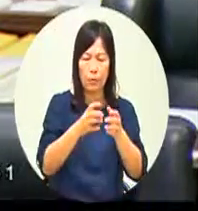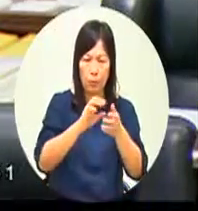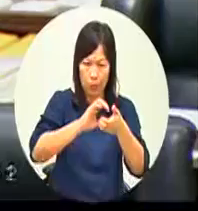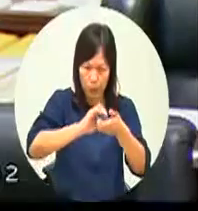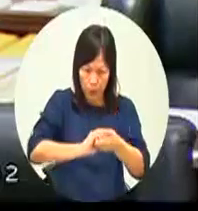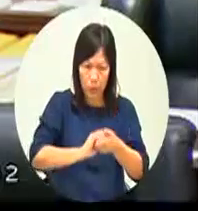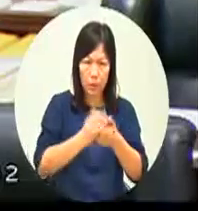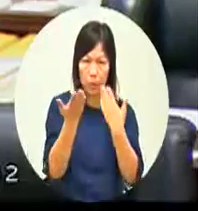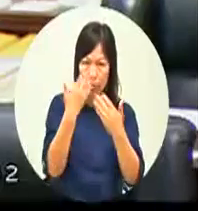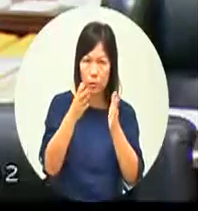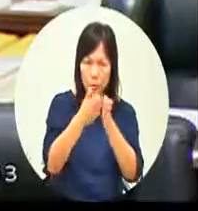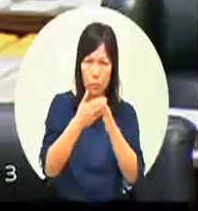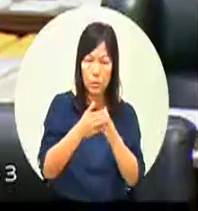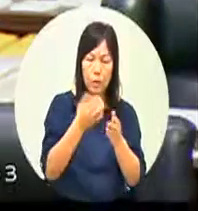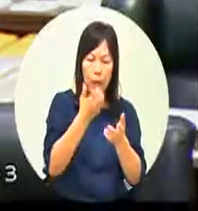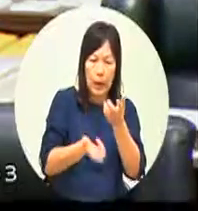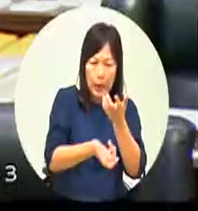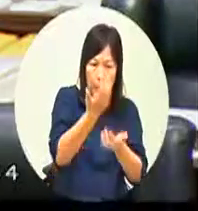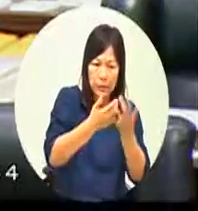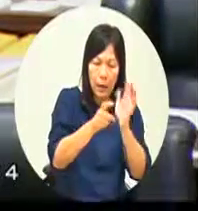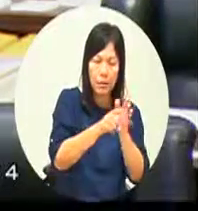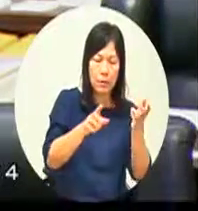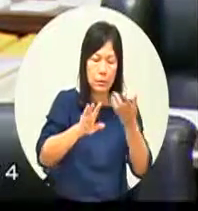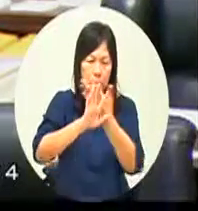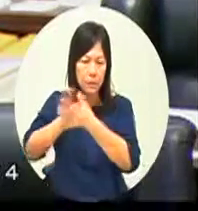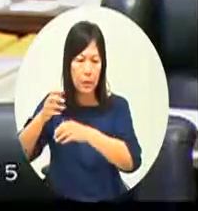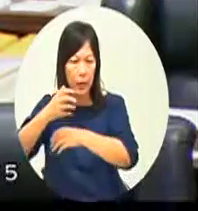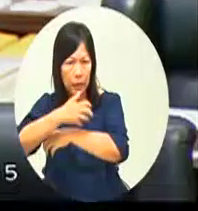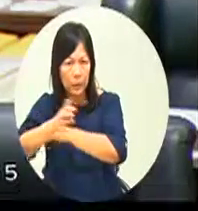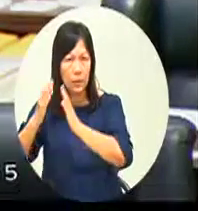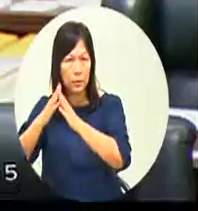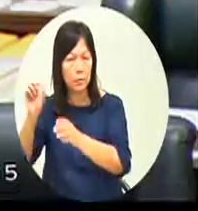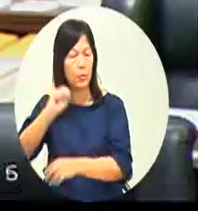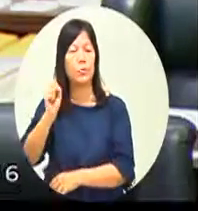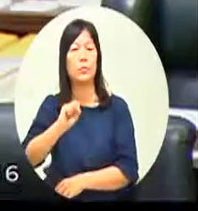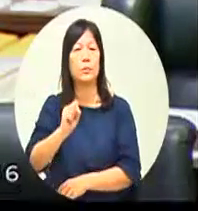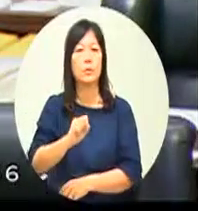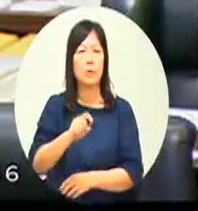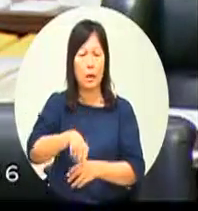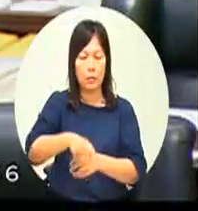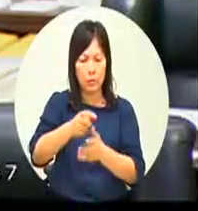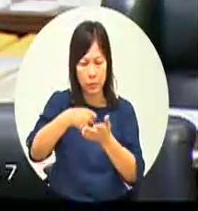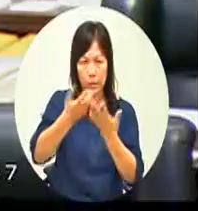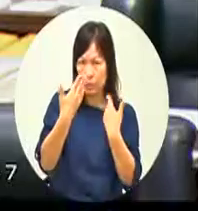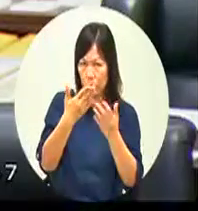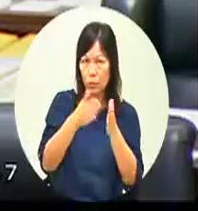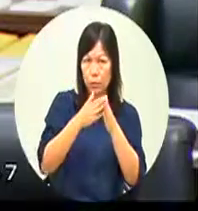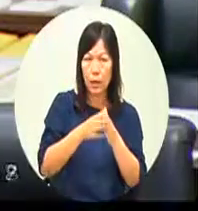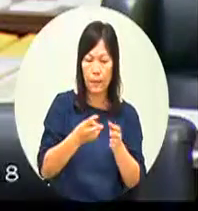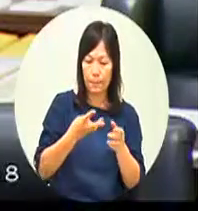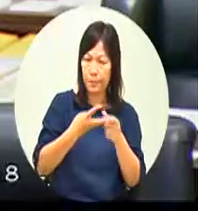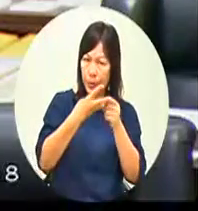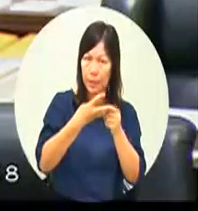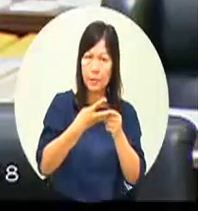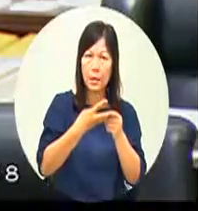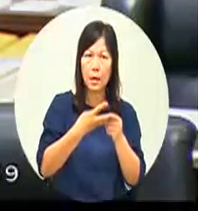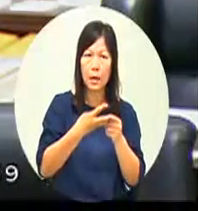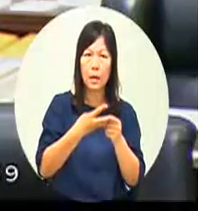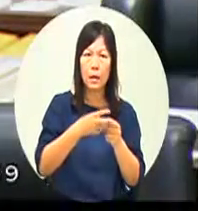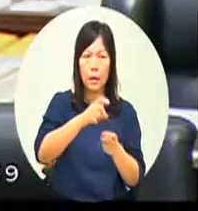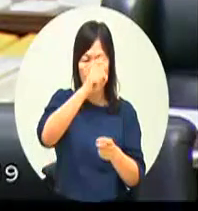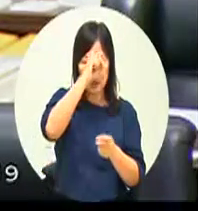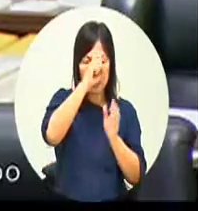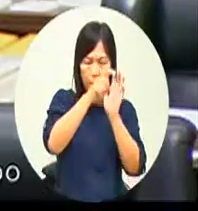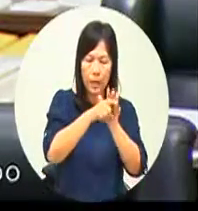就是不能烧外县市的一般事业废弃物，这是第二点。第三点是希望能够再把